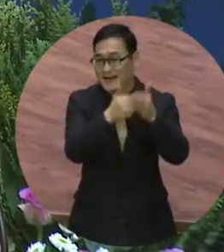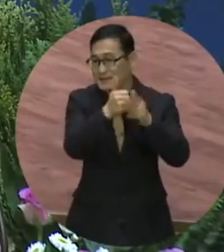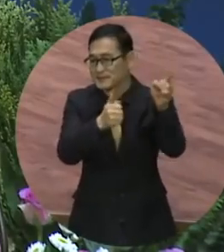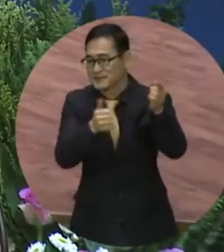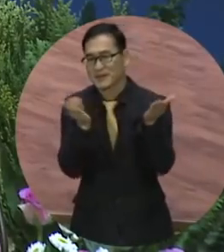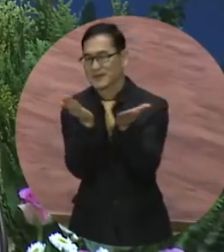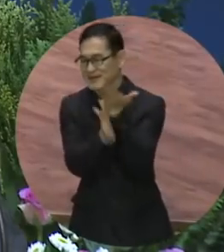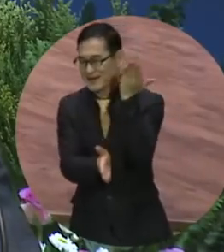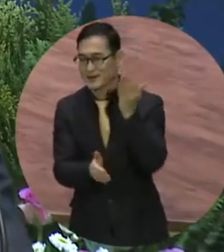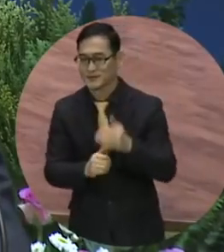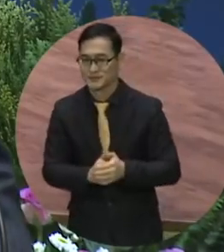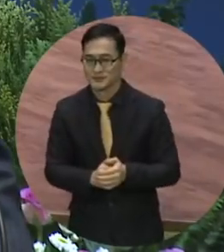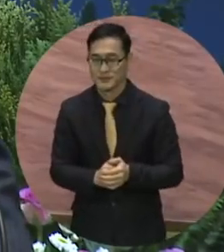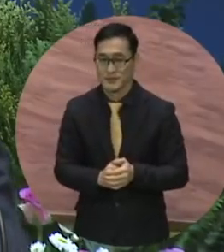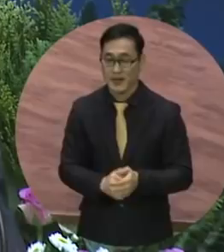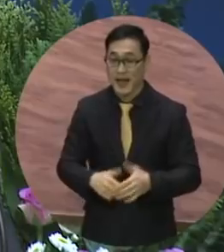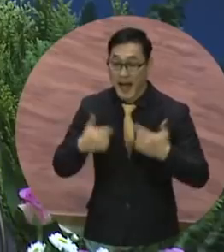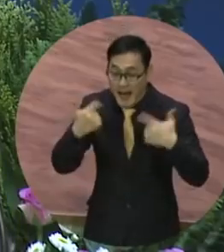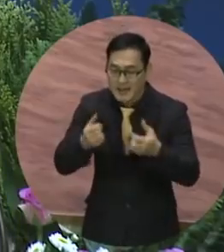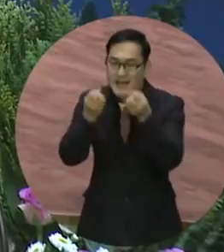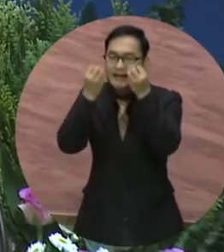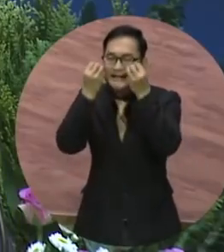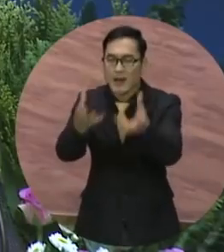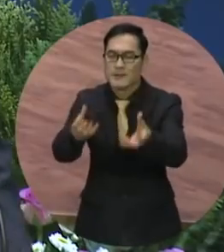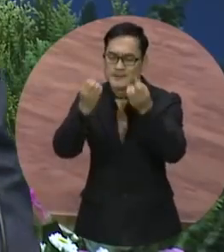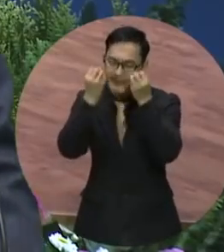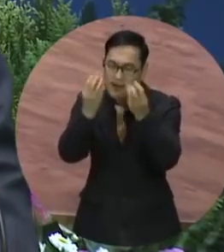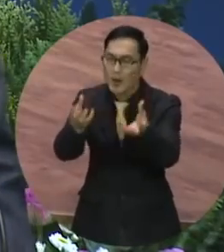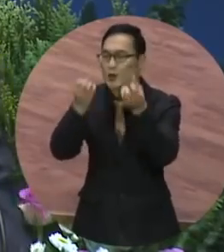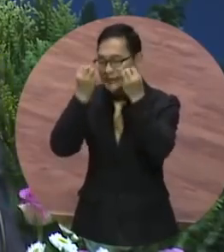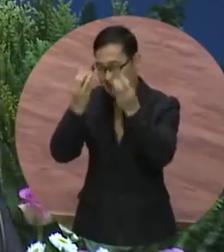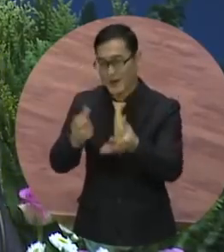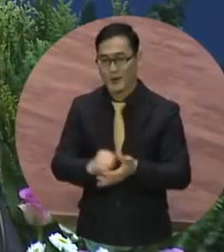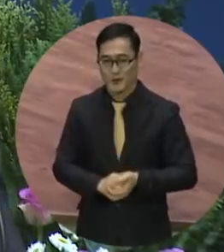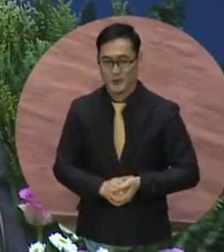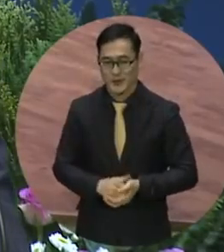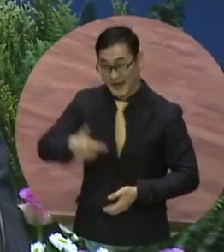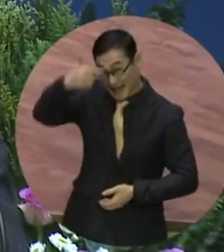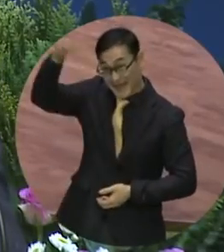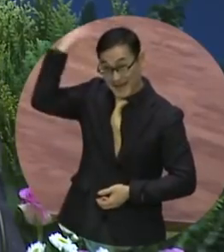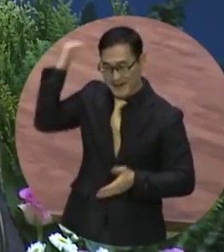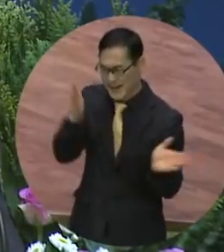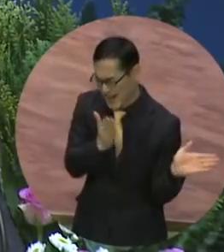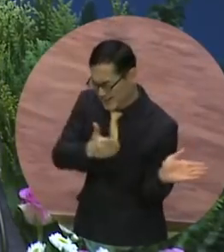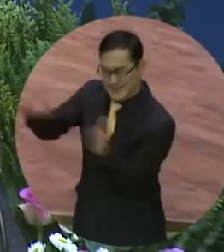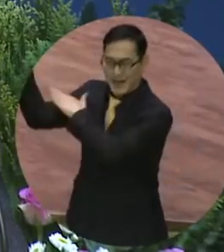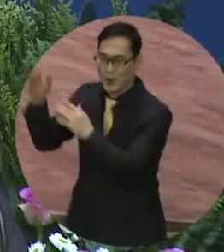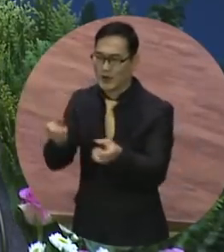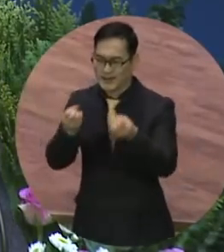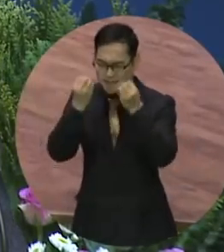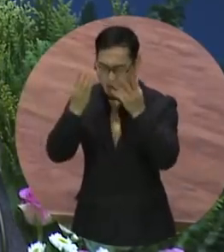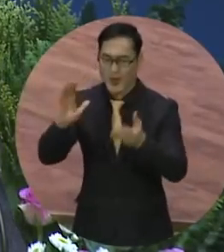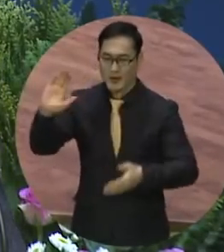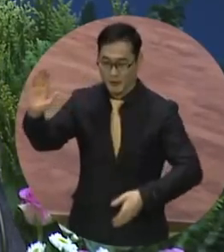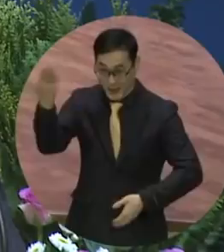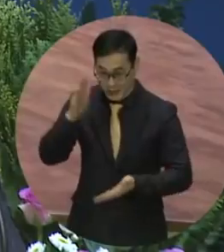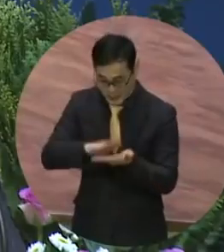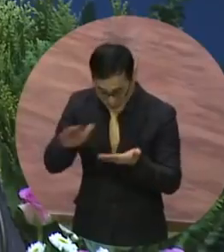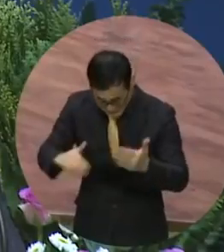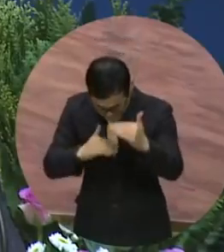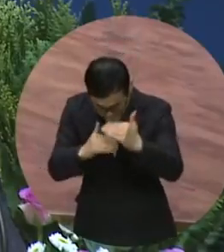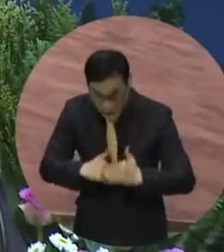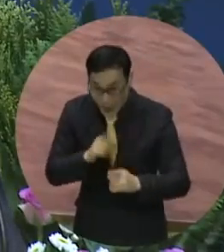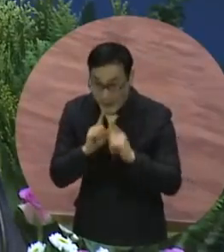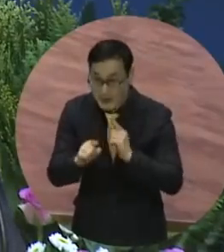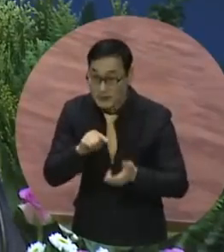보라 새롭도다. 새로운 삶을 살아요. 우리는 이런 고정된 이런 마인드, 여기 옛틀,